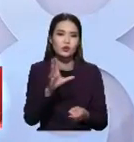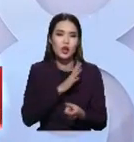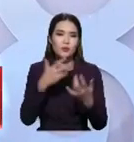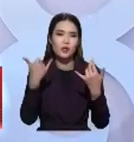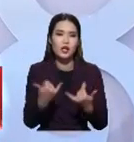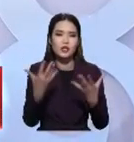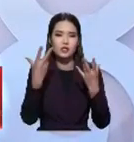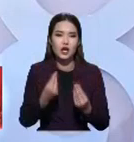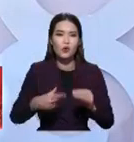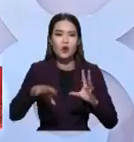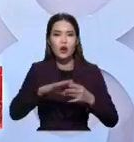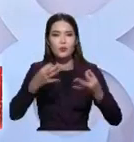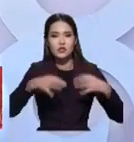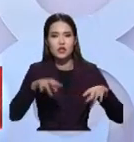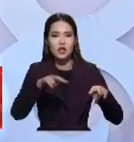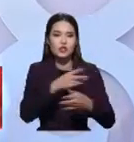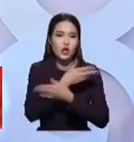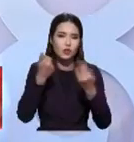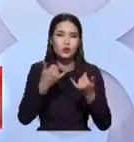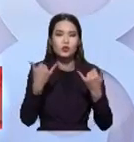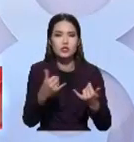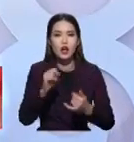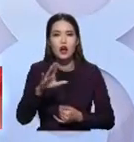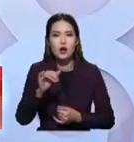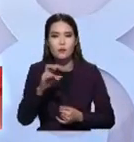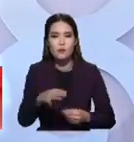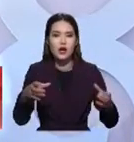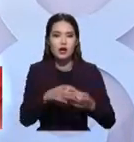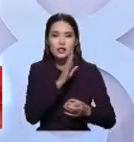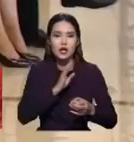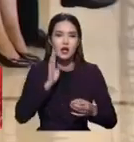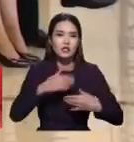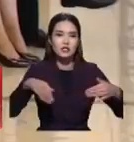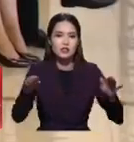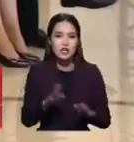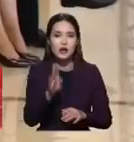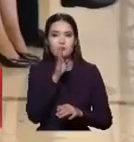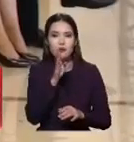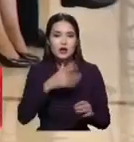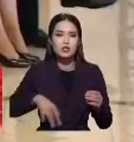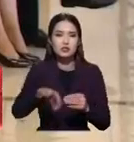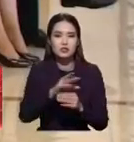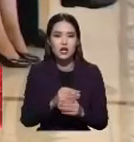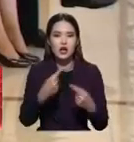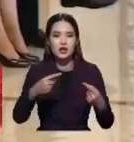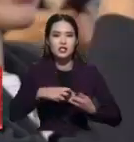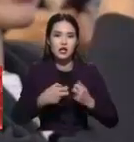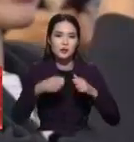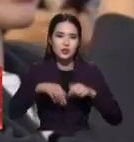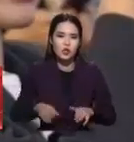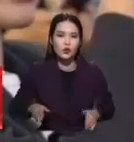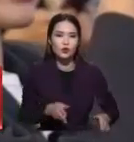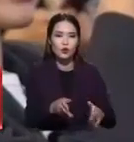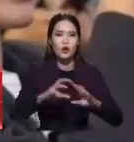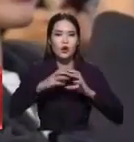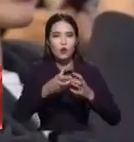жалпы тәуелсіз бақылау жоқ. Сондықтан мен Аманат партиясының әйелдер қанатына қыз-келіншектердің түйткілді мәселелерін шешу жолында